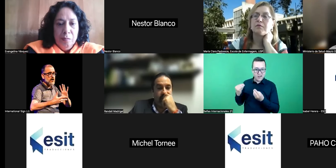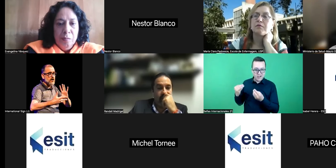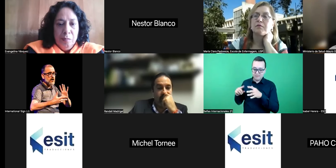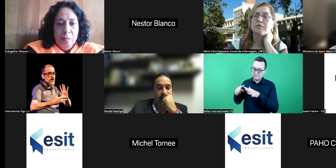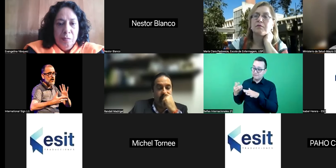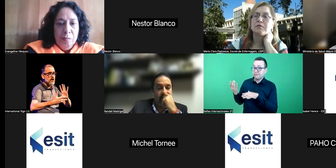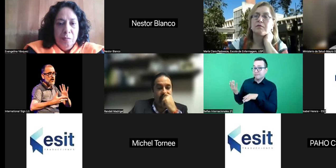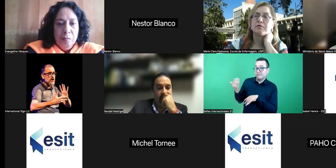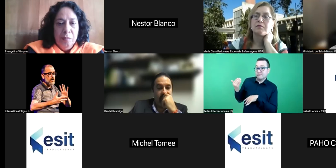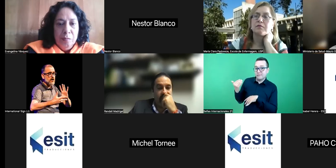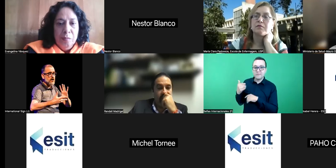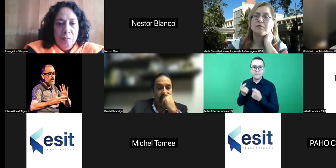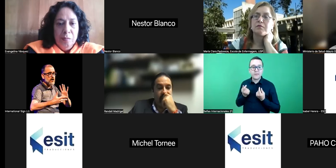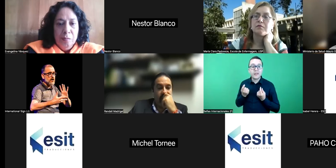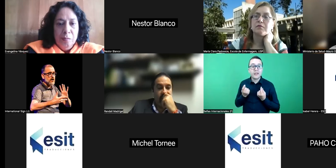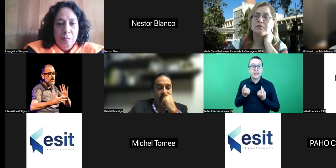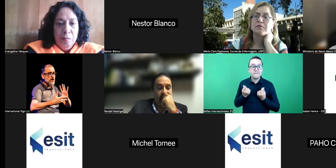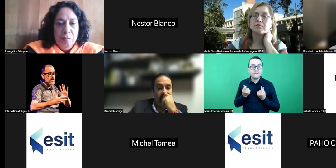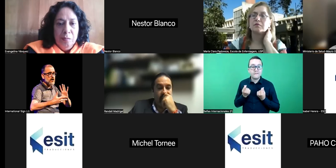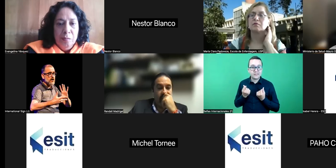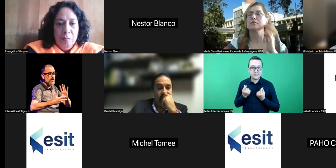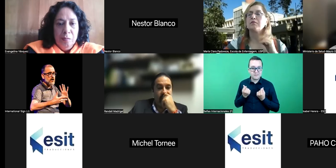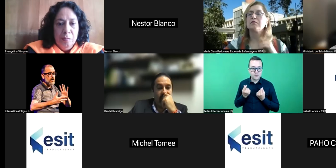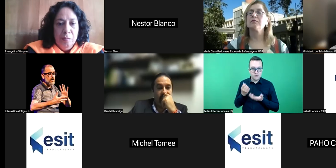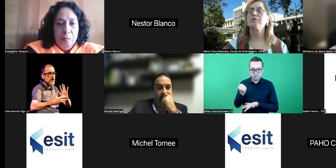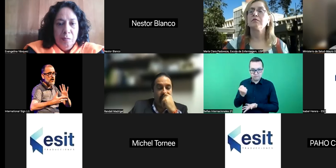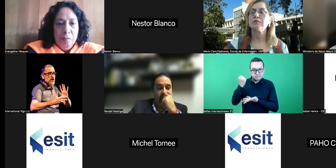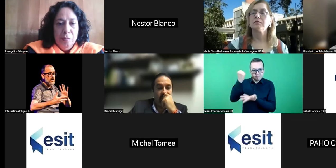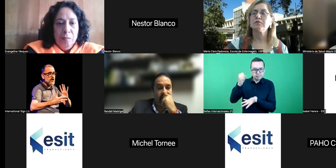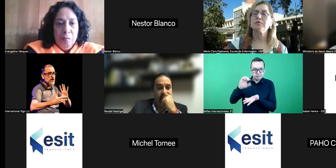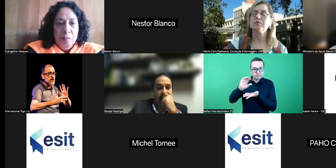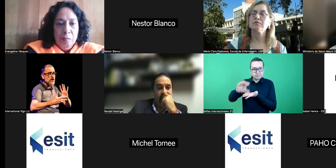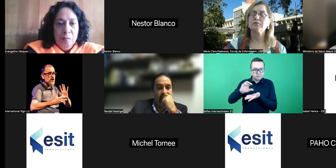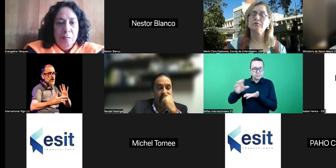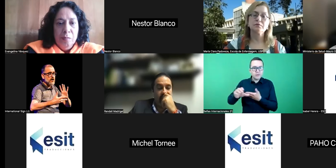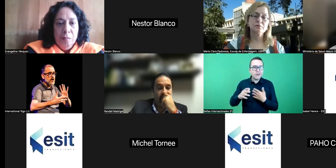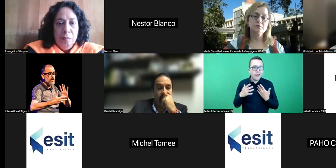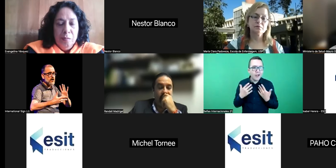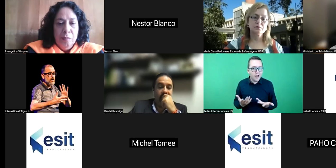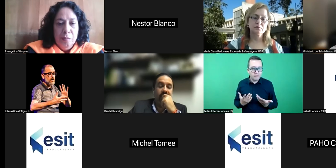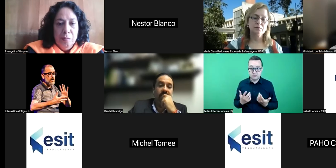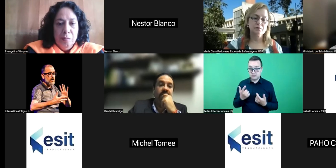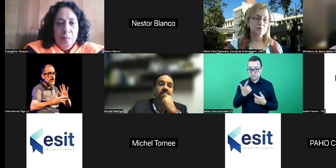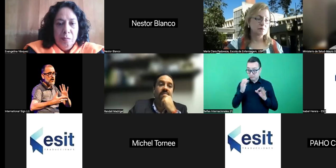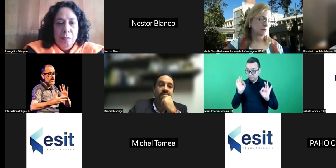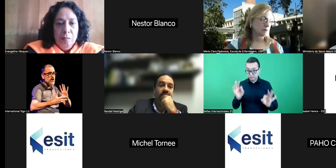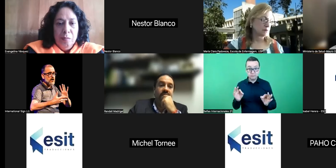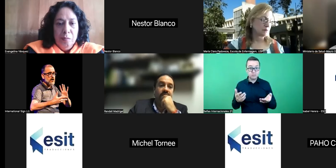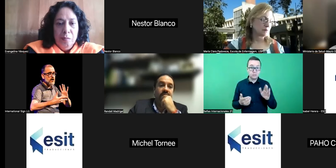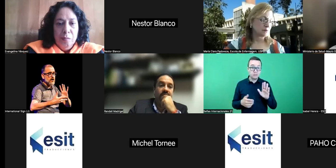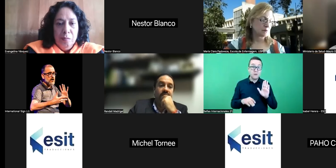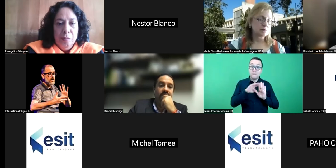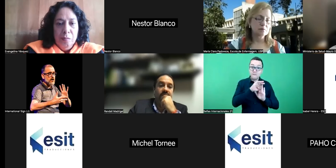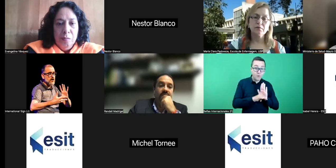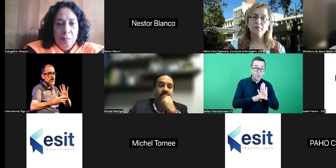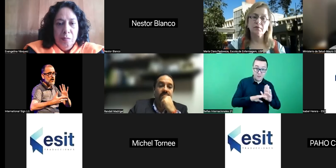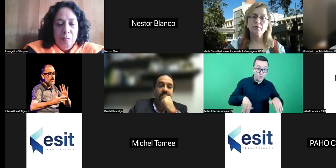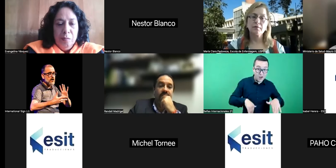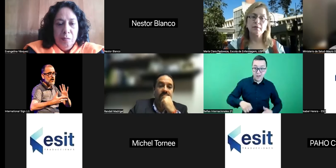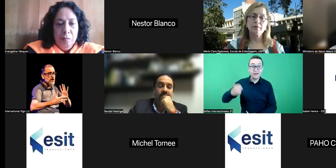un webinaire autour du financement sans politique, sans ressources. Rien de